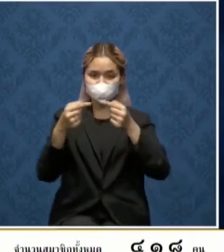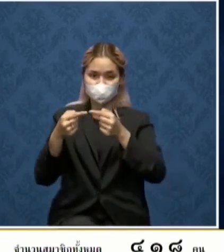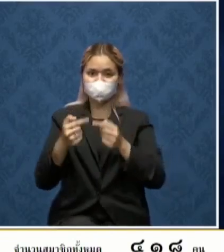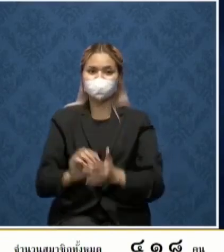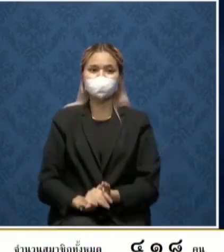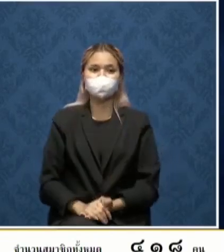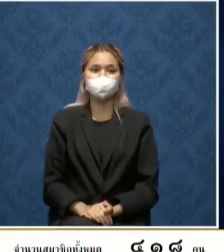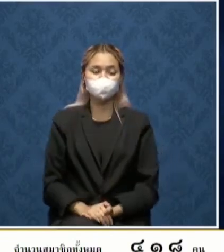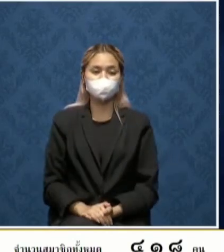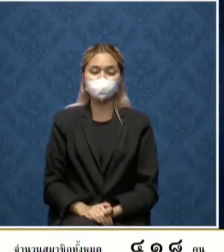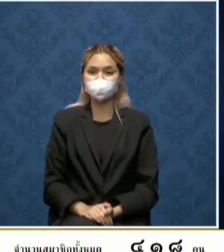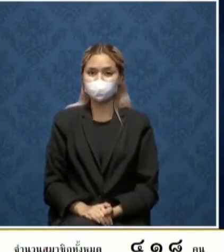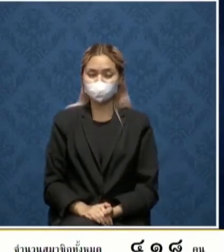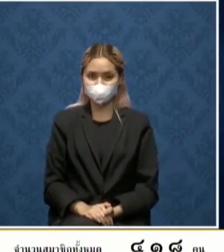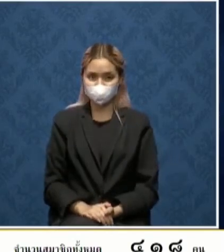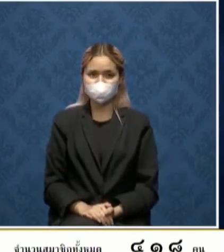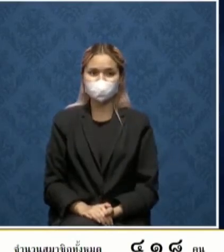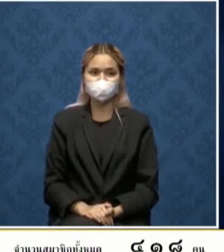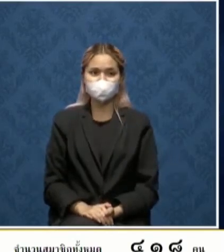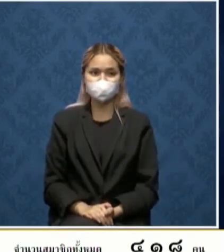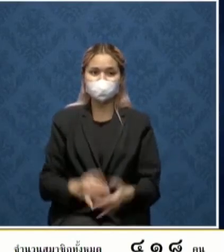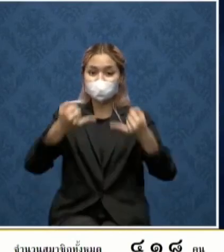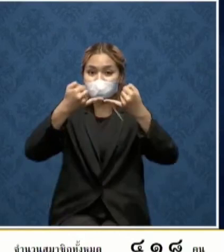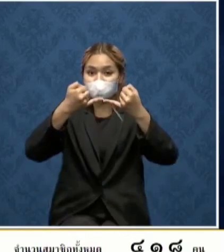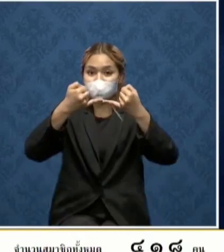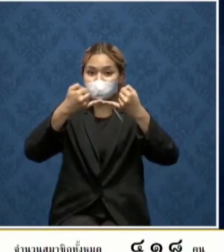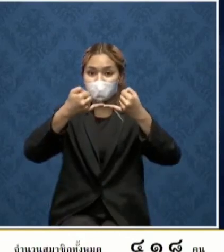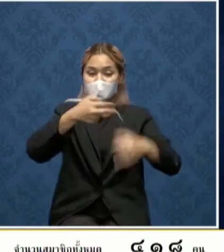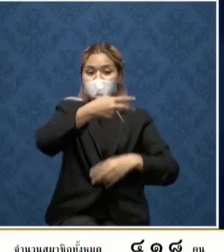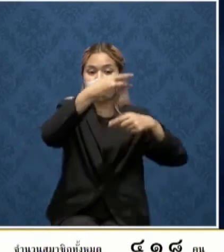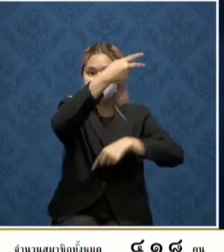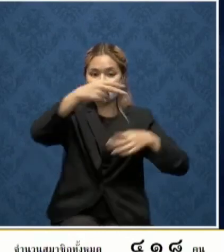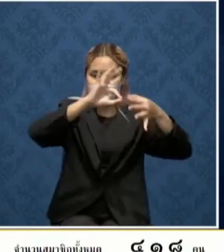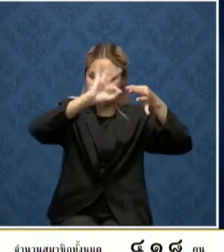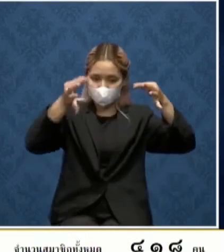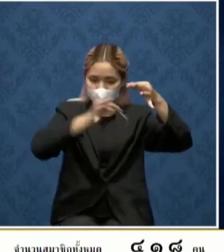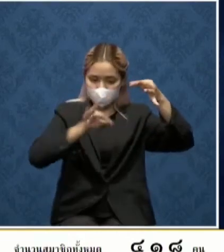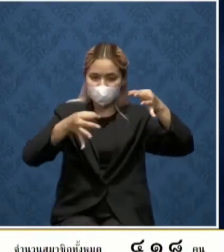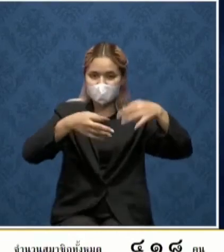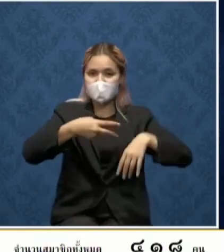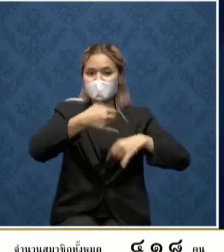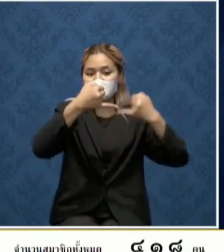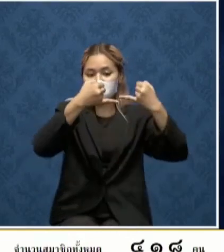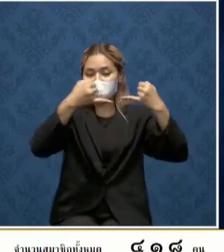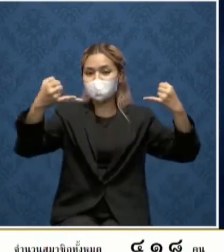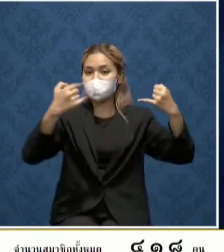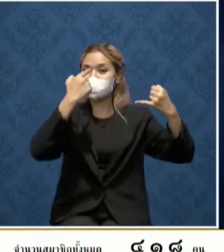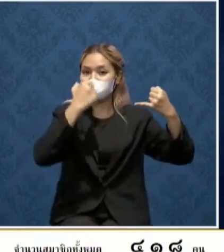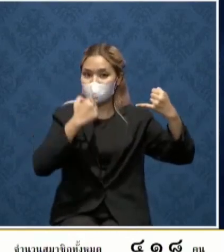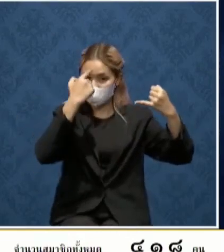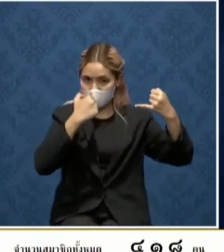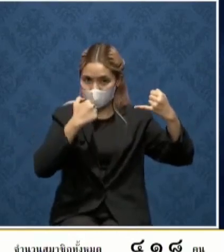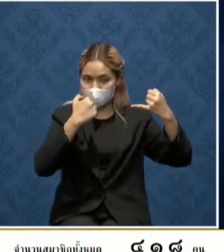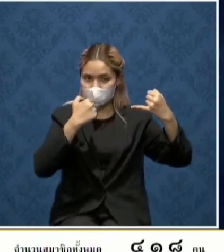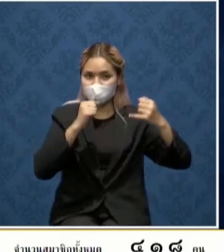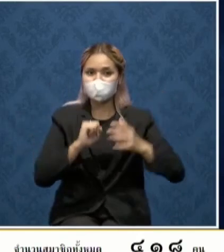ในชลัทัดไป มีที่ขดเชนแงเอไ้นะครับคือมารถวัดแงดนต่าง ที่ใช้ในเลอหลวงสุขโไท